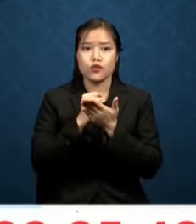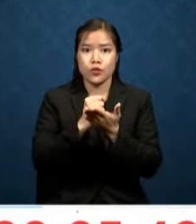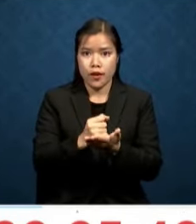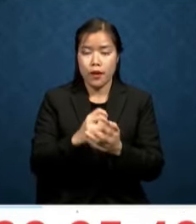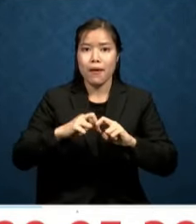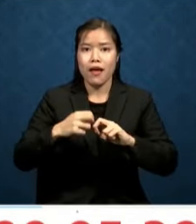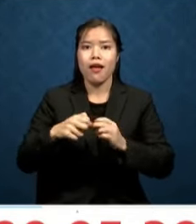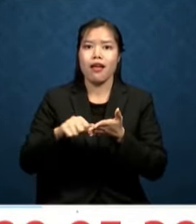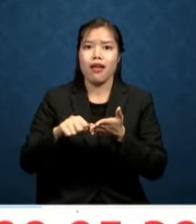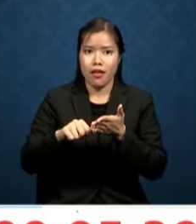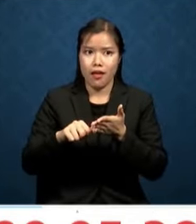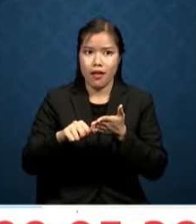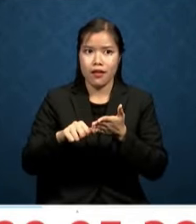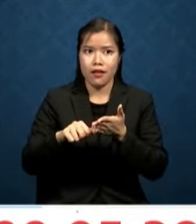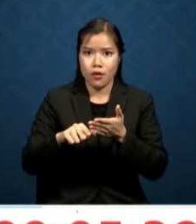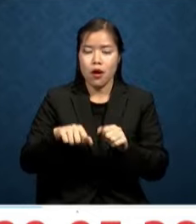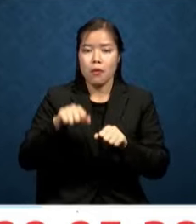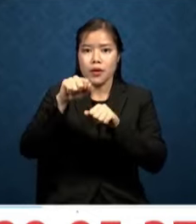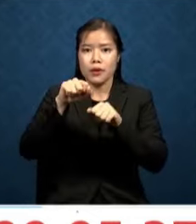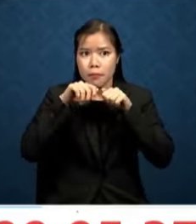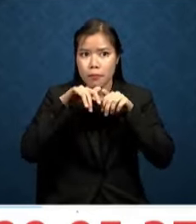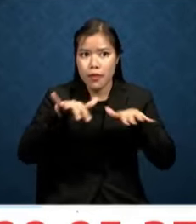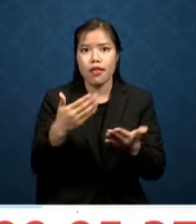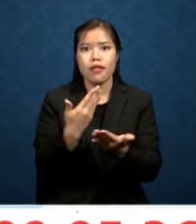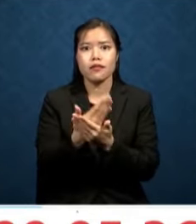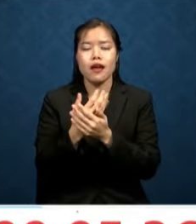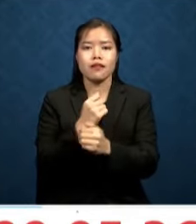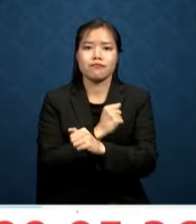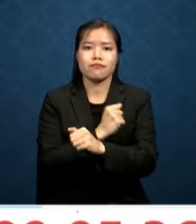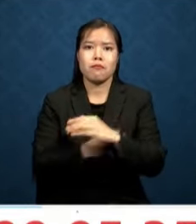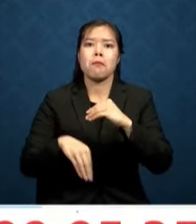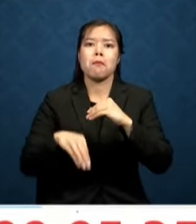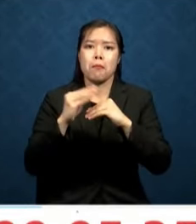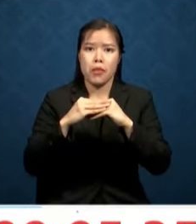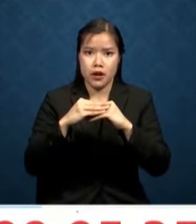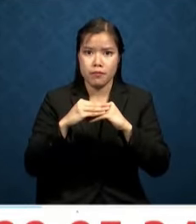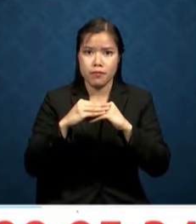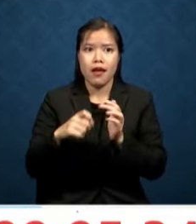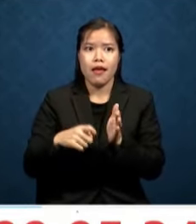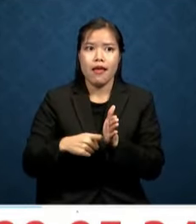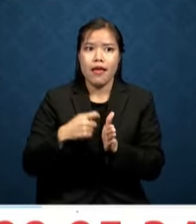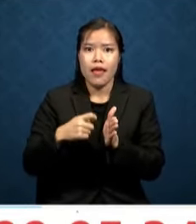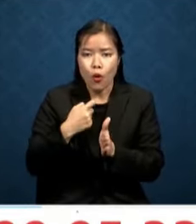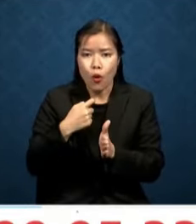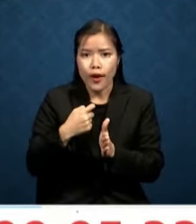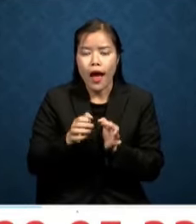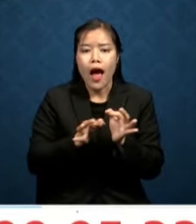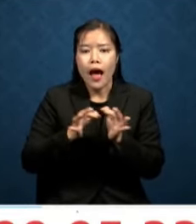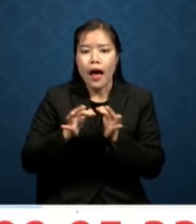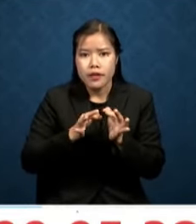าการประกาศขึ้นค่าแรงขั้นต่ำควรจะมีเหตุผลในเรื่องอะไรบ้